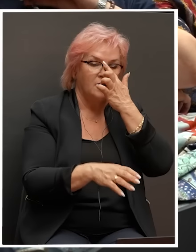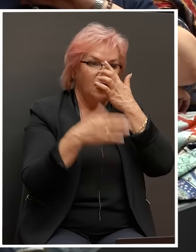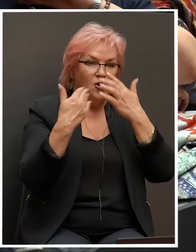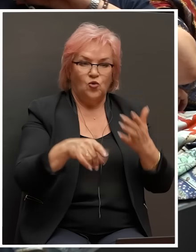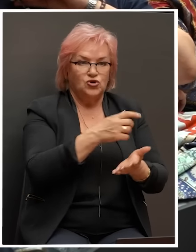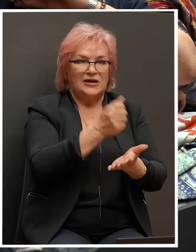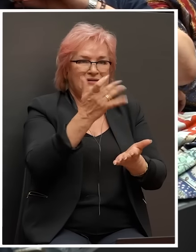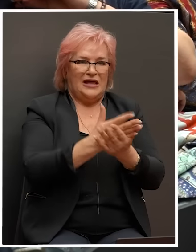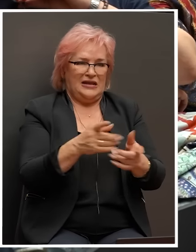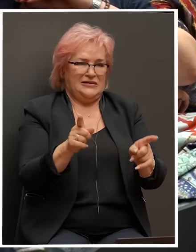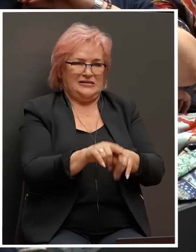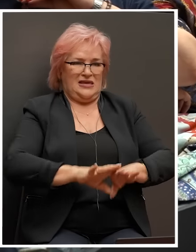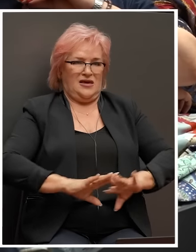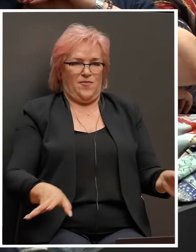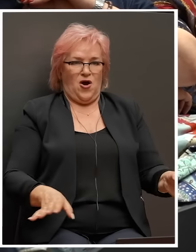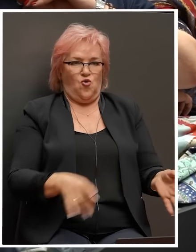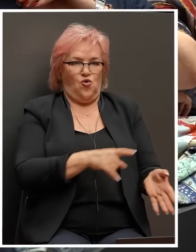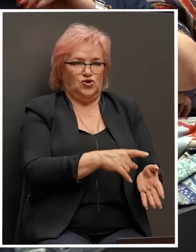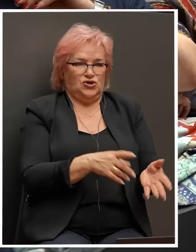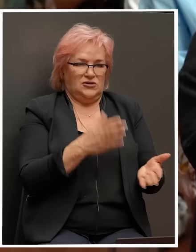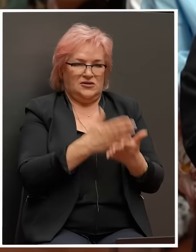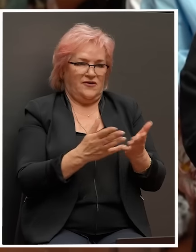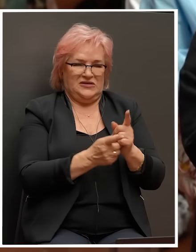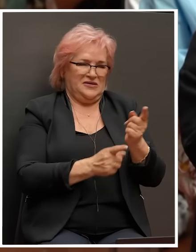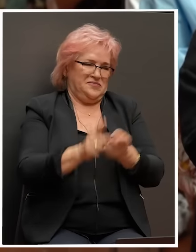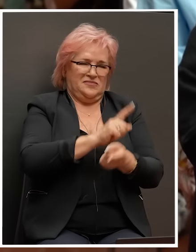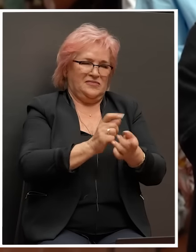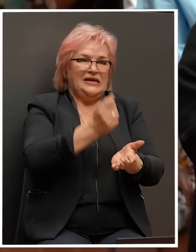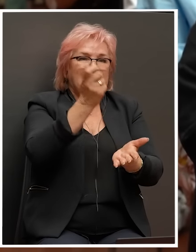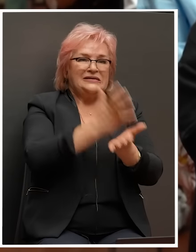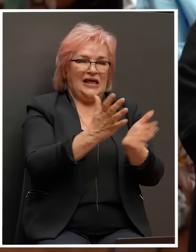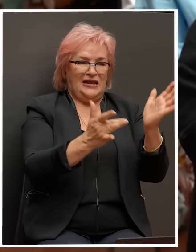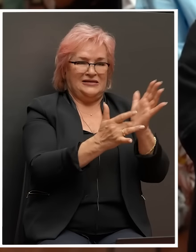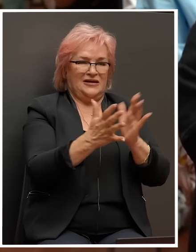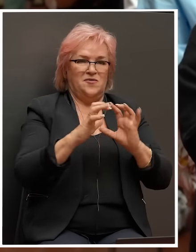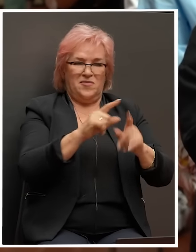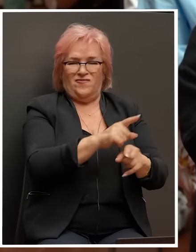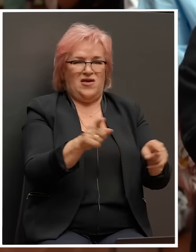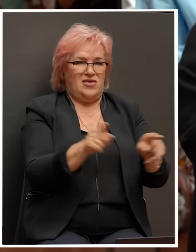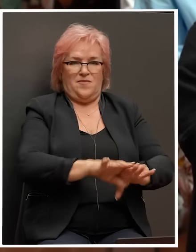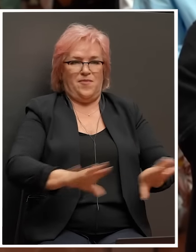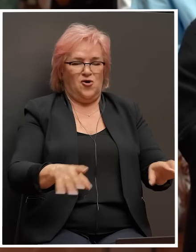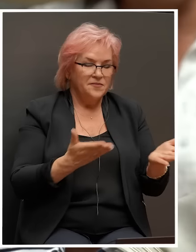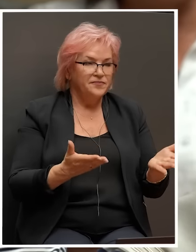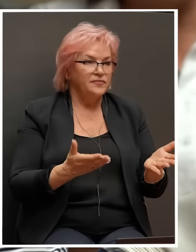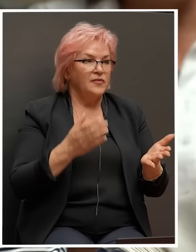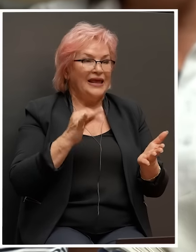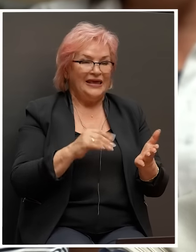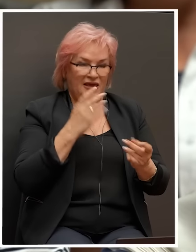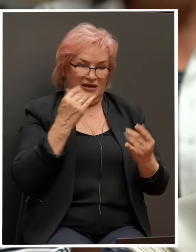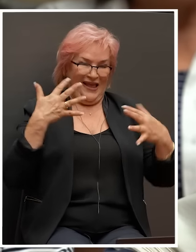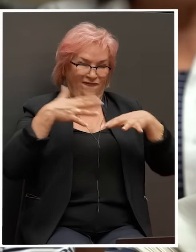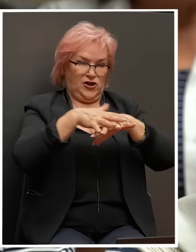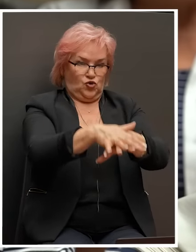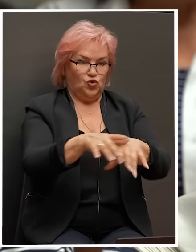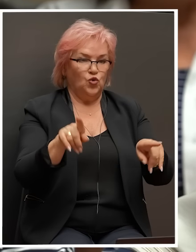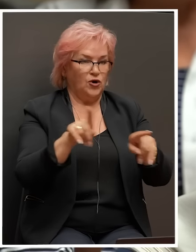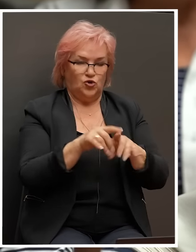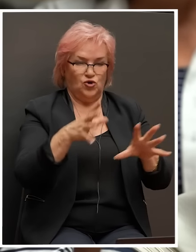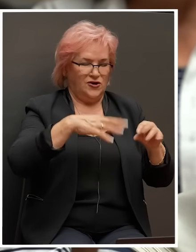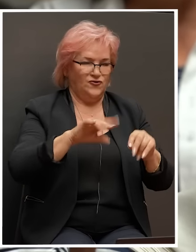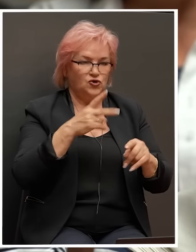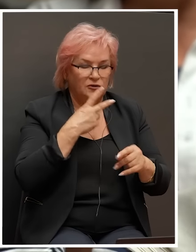столицу католической церкви, и вообще столицу христианского мира. Ну, в общем, с точки зрения инфраструктуры, как сейчас говорят, все